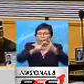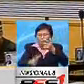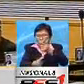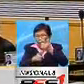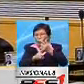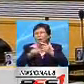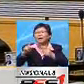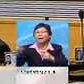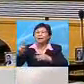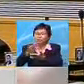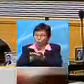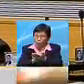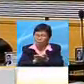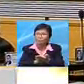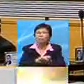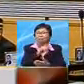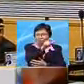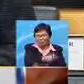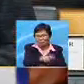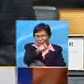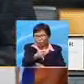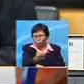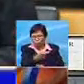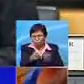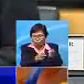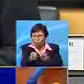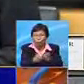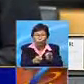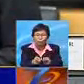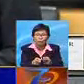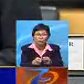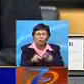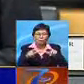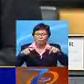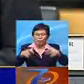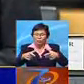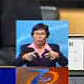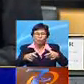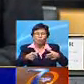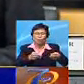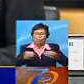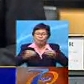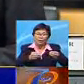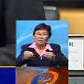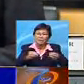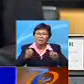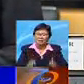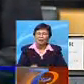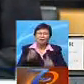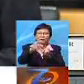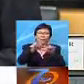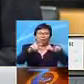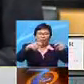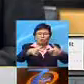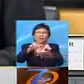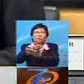juga penolong-penolong kanan sekolah yang dianggap sebagai pengurus pasukan ataupun manager kepada organisasi